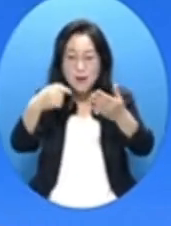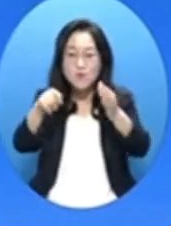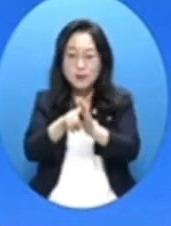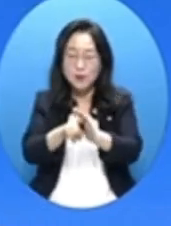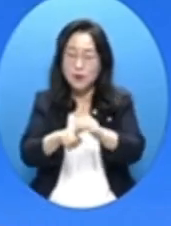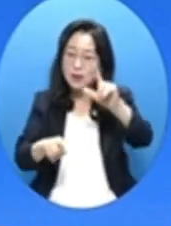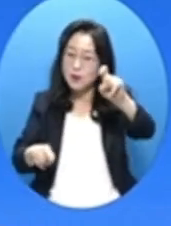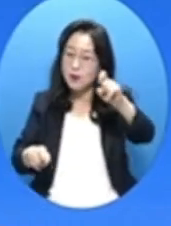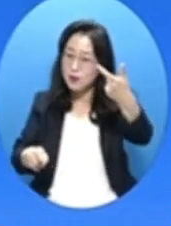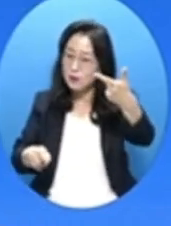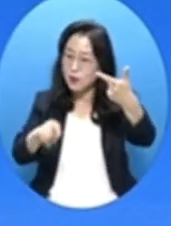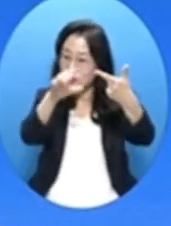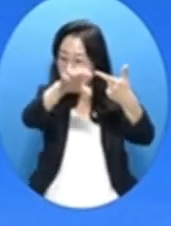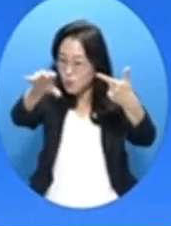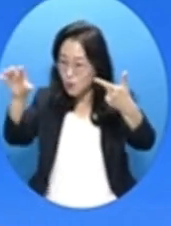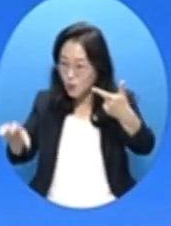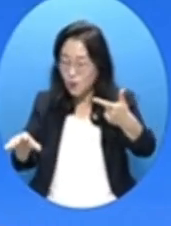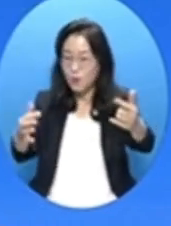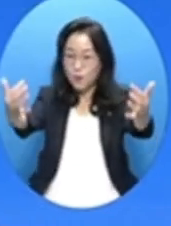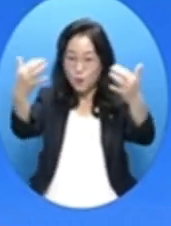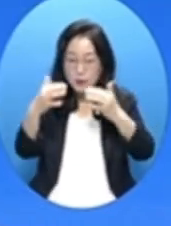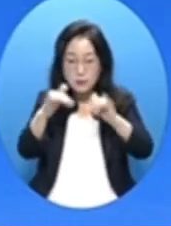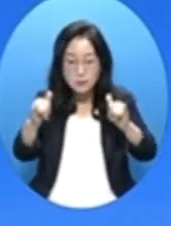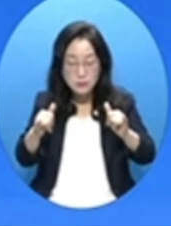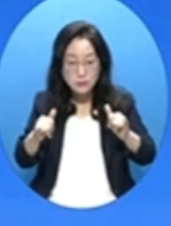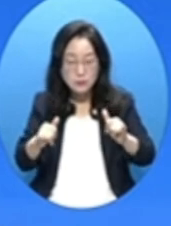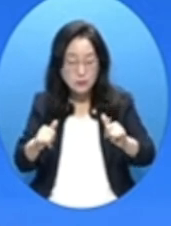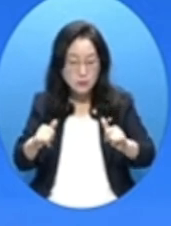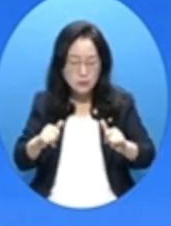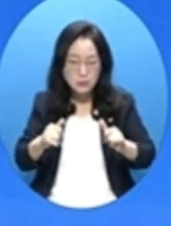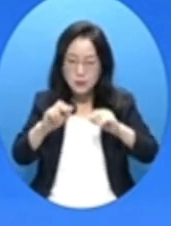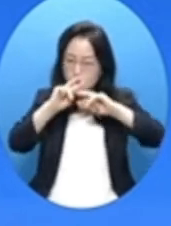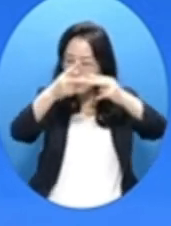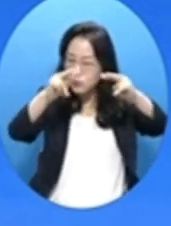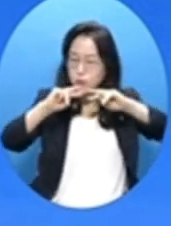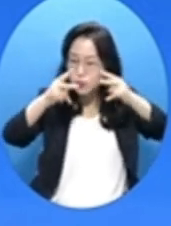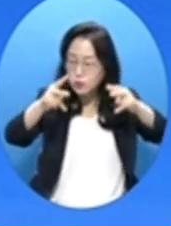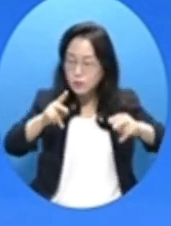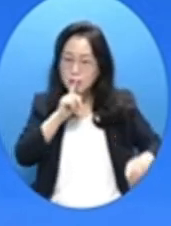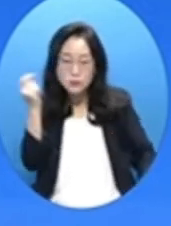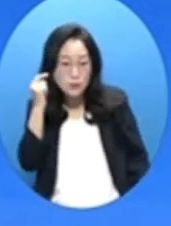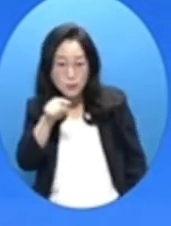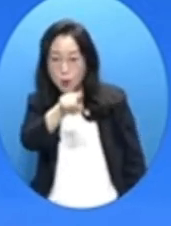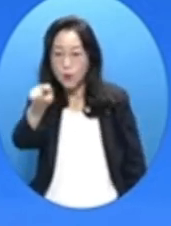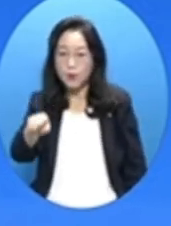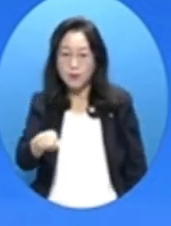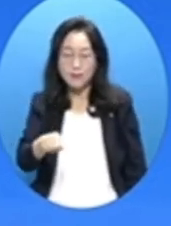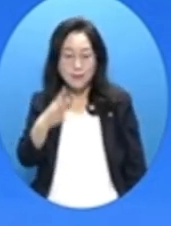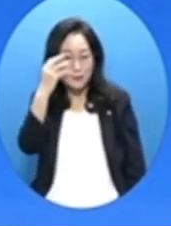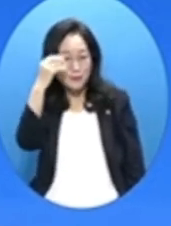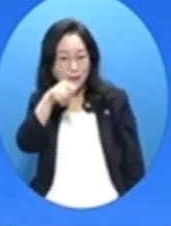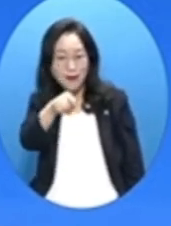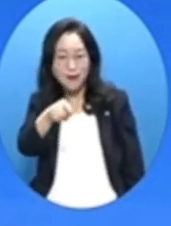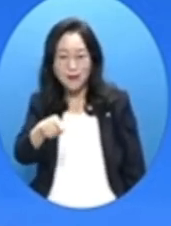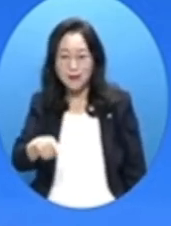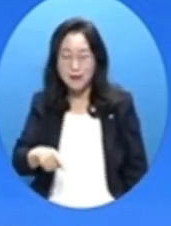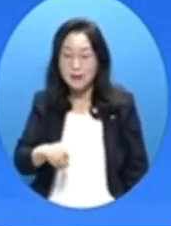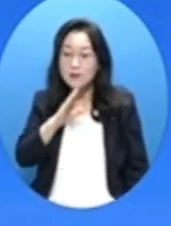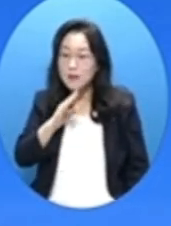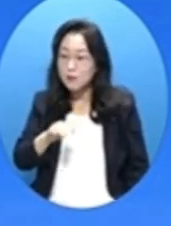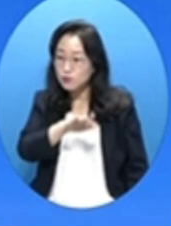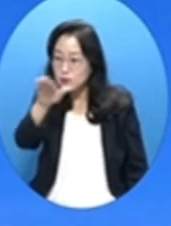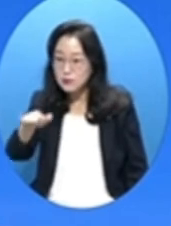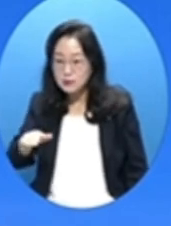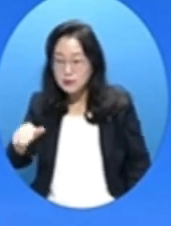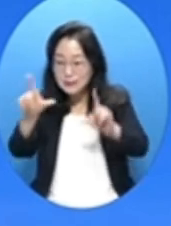온 사람들이 그 소리를 듣고 저들이 어찌민가 저들이 저들의 입에서 우리나라 말로 하나님을 찬양하는